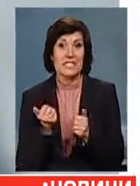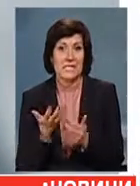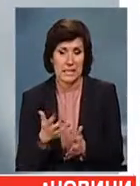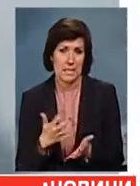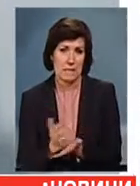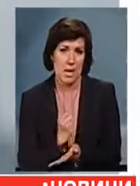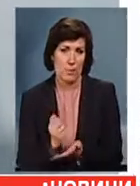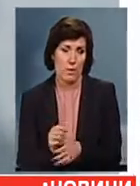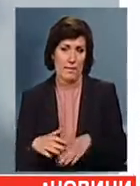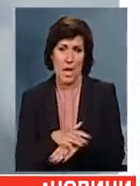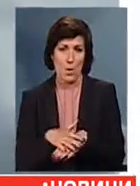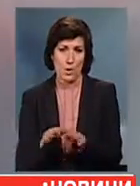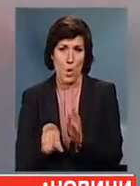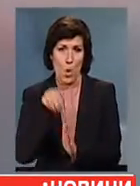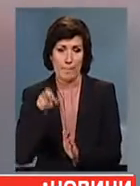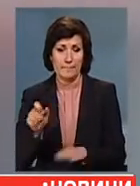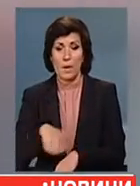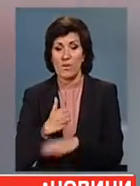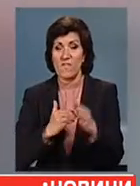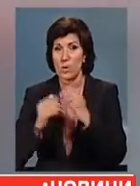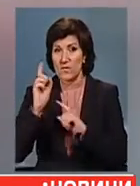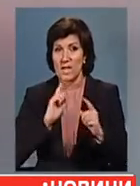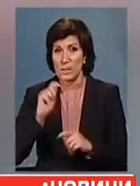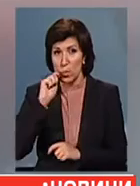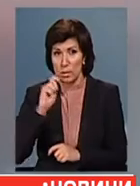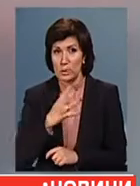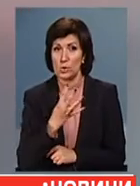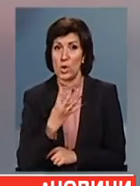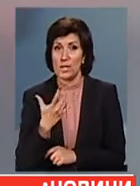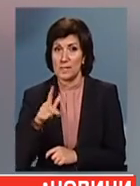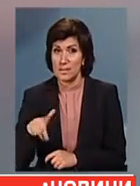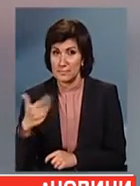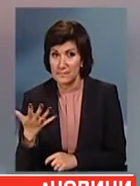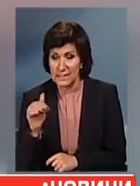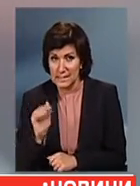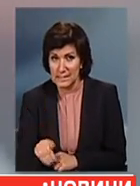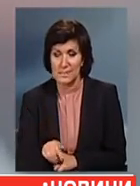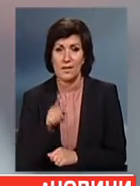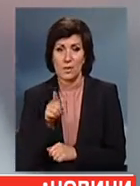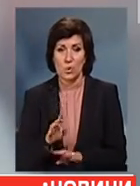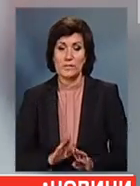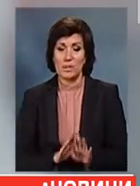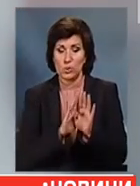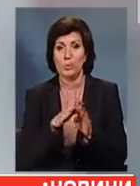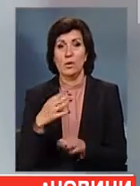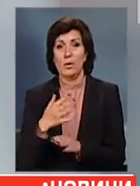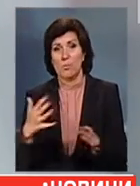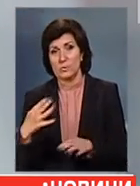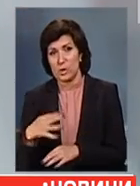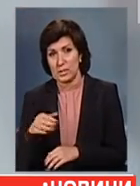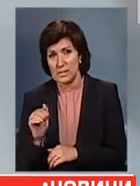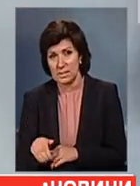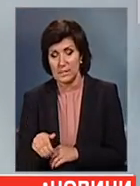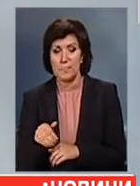скільки зароблятимуть народні обранці. Голова Верховної Ради України – 43,5 тисячі. Його заступники – понад 40,5